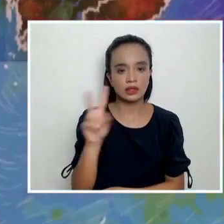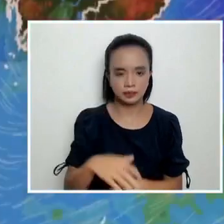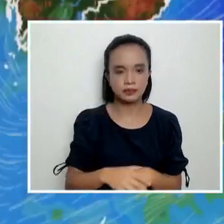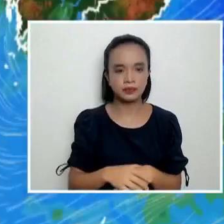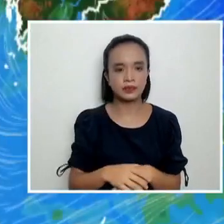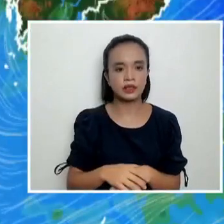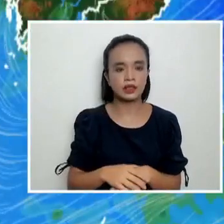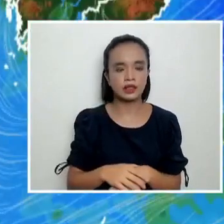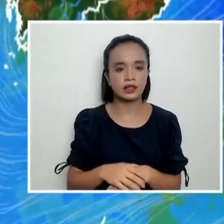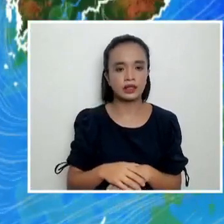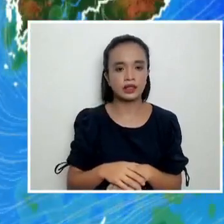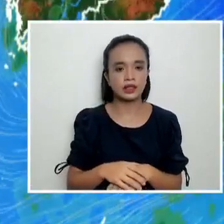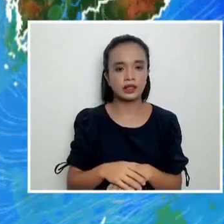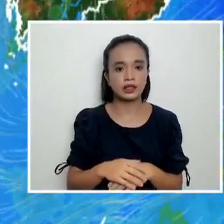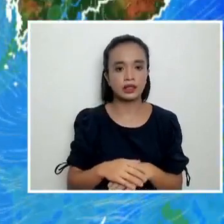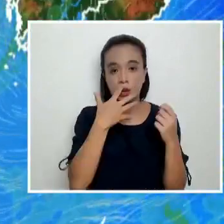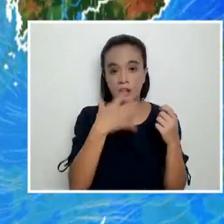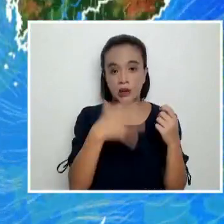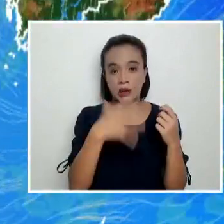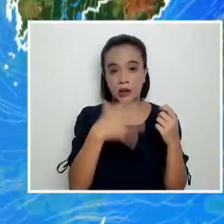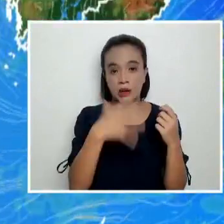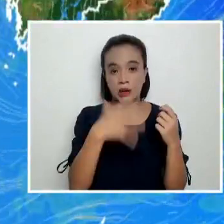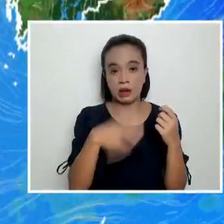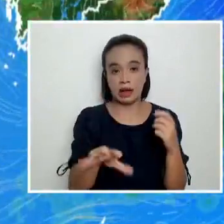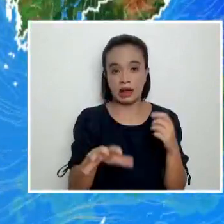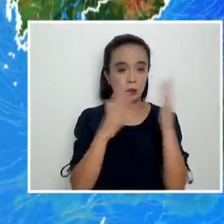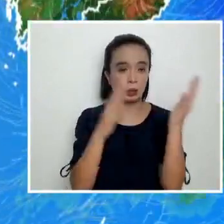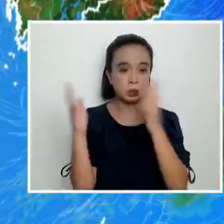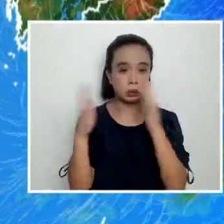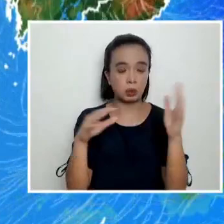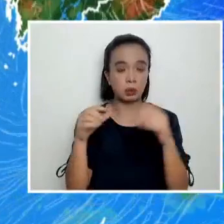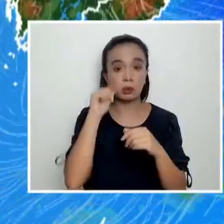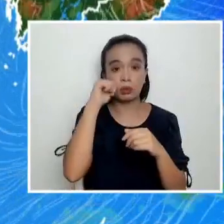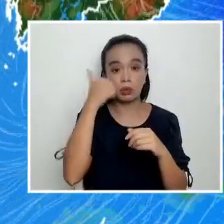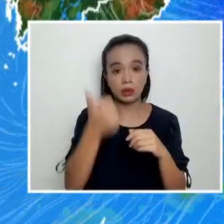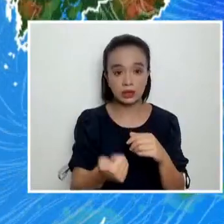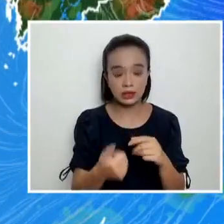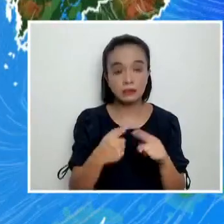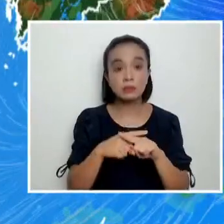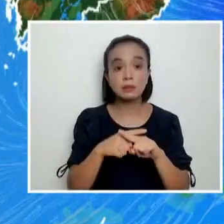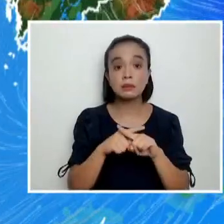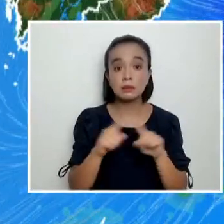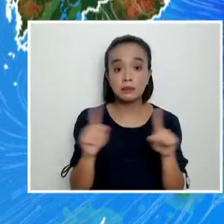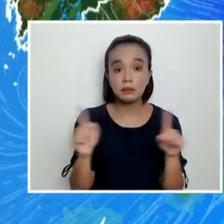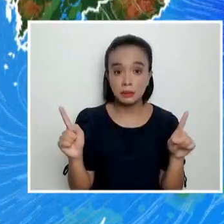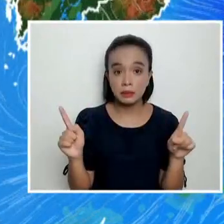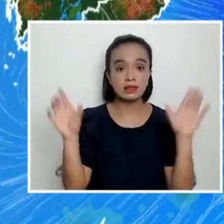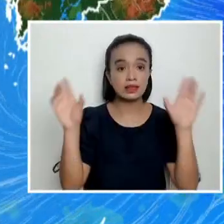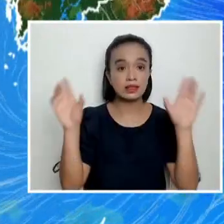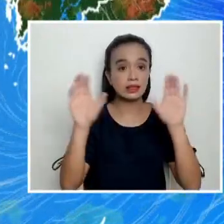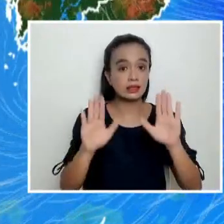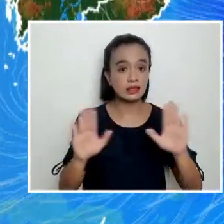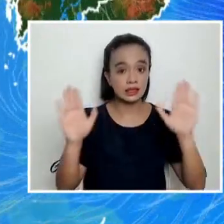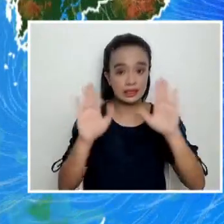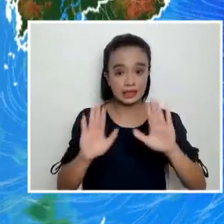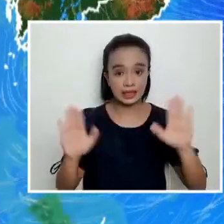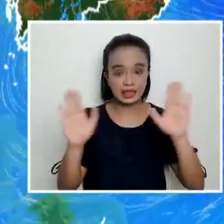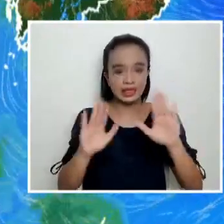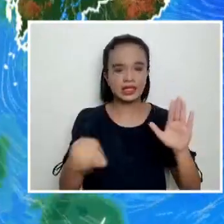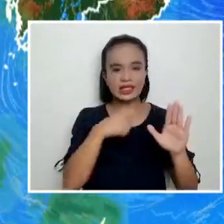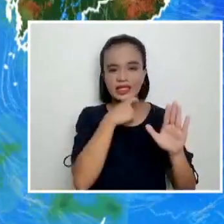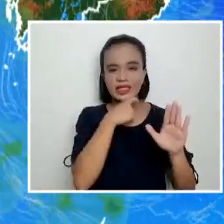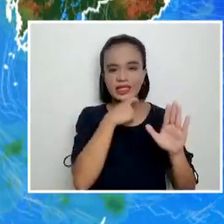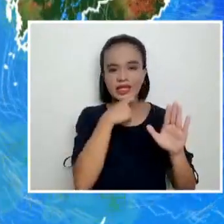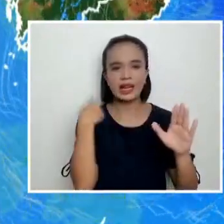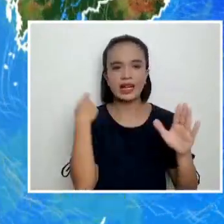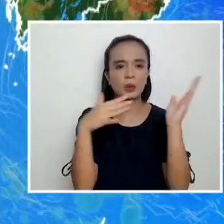pa ang easterlies at magadala ng maalinsangang panahon bukas, pero pagsapit ng Linggo, tuyong hangin mula sa hilagang silangan